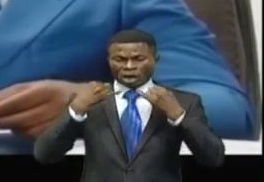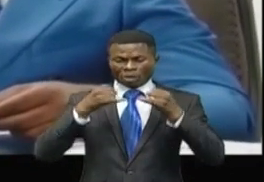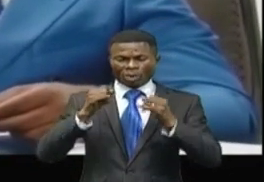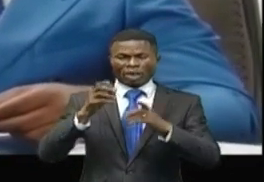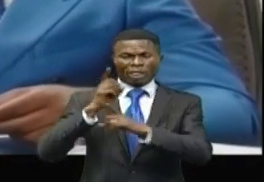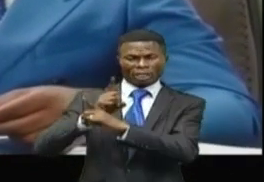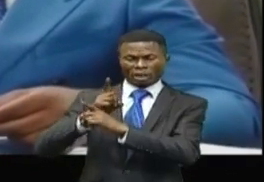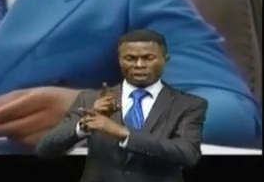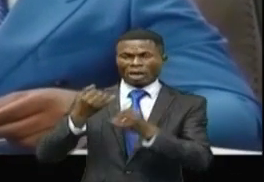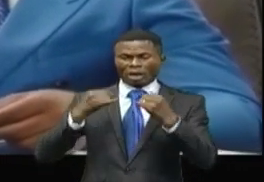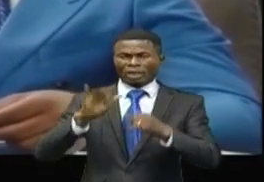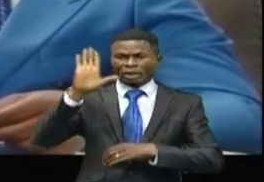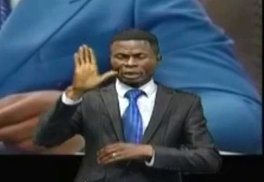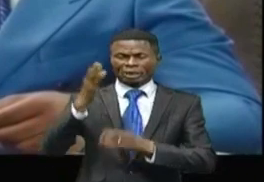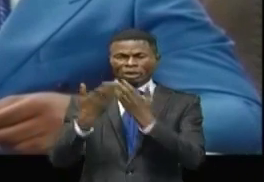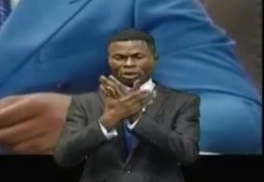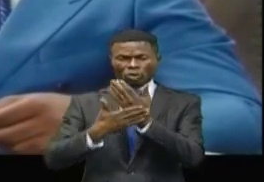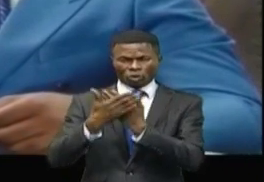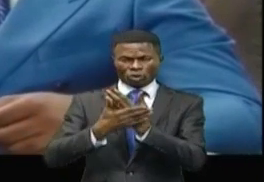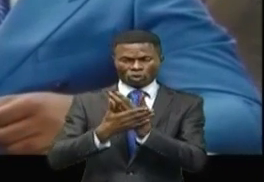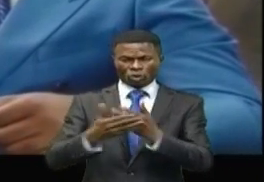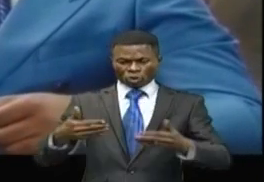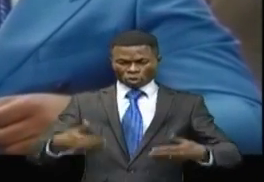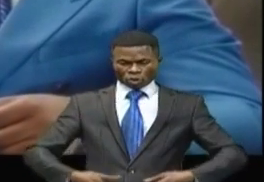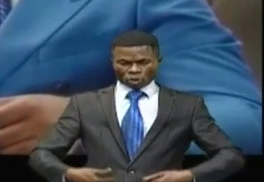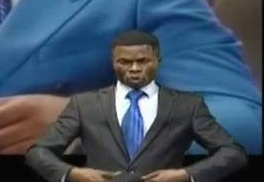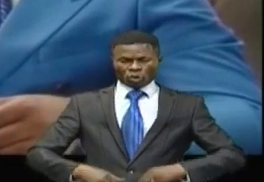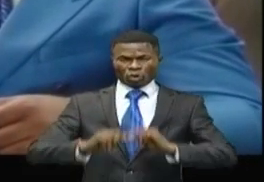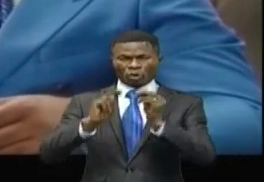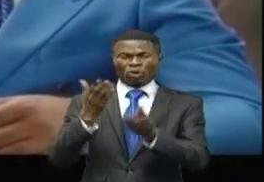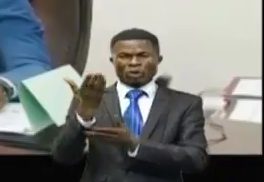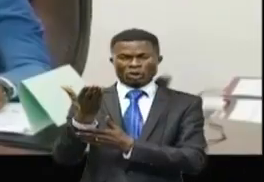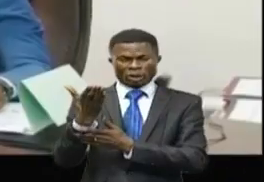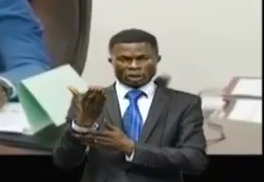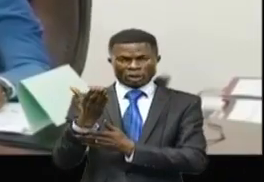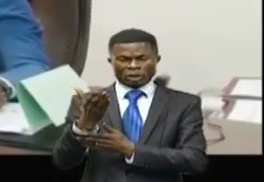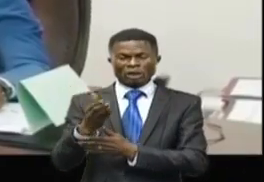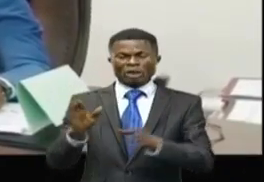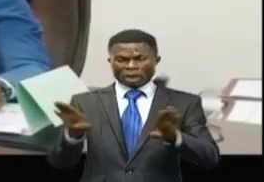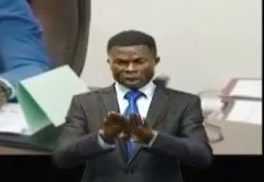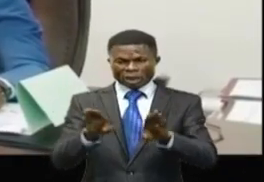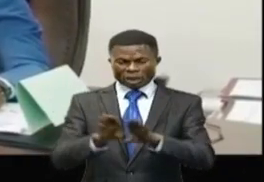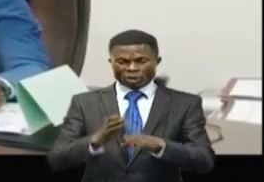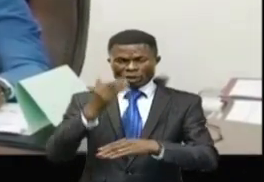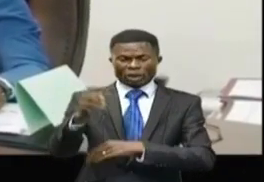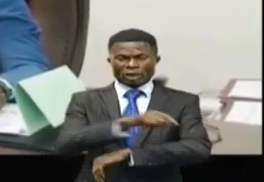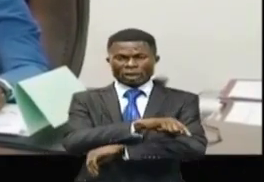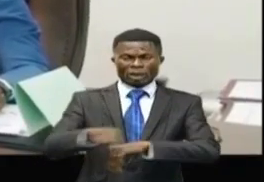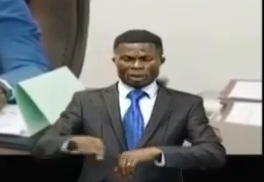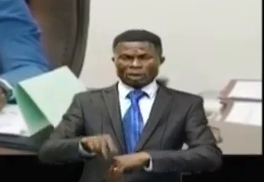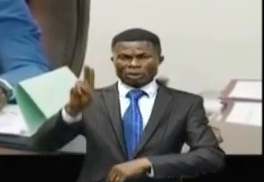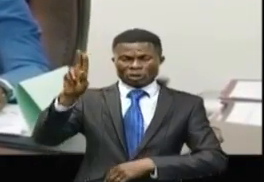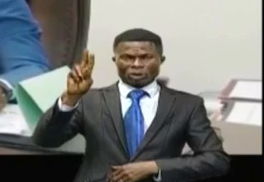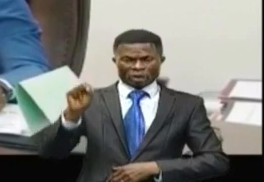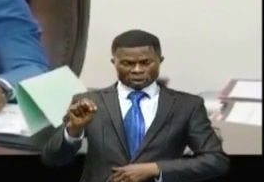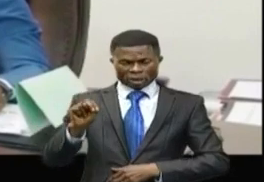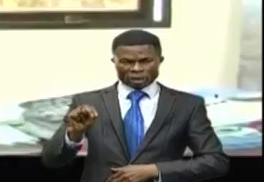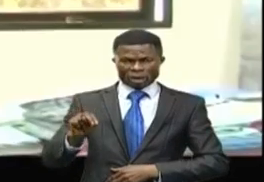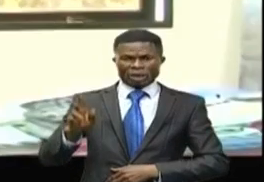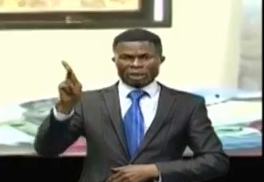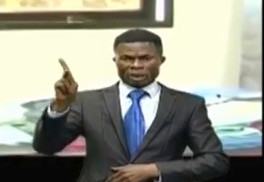août 2022 un groupe de jeunes se réclamant de la lucha pas ce jour et nuit devant les installations de la monusco à kiwandja